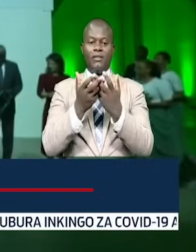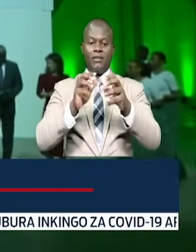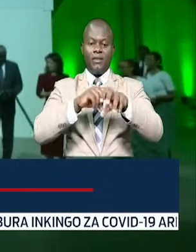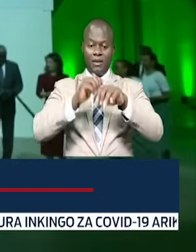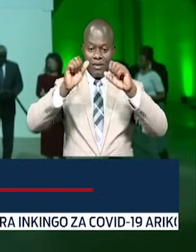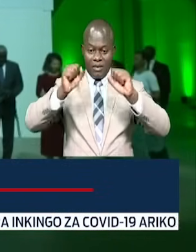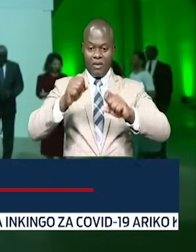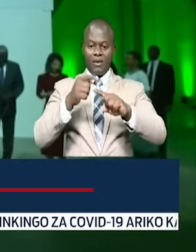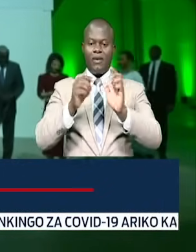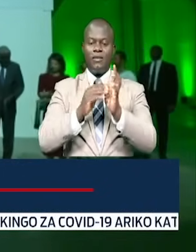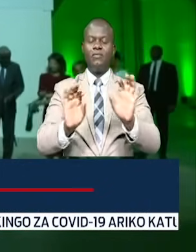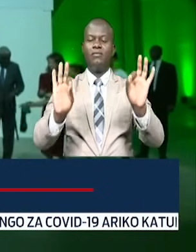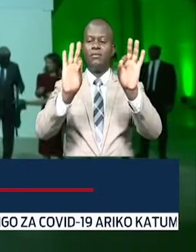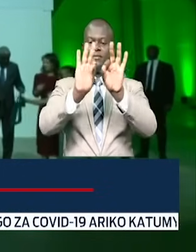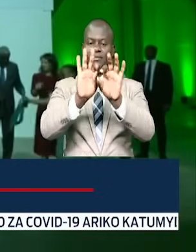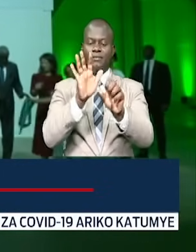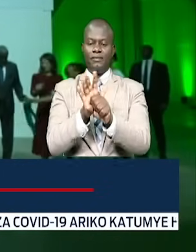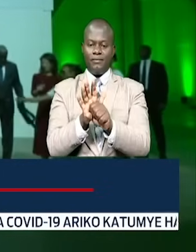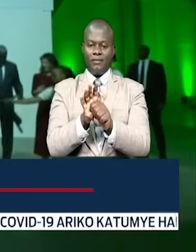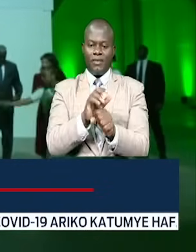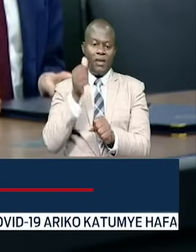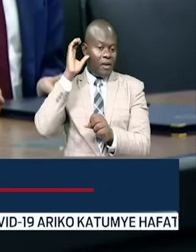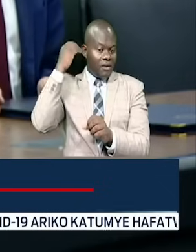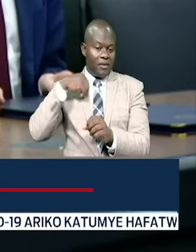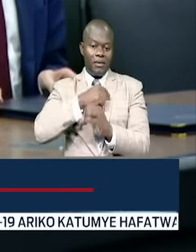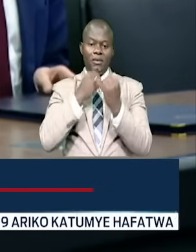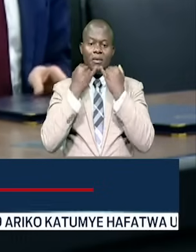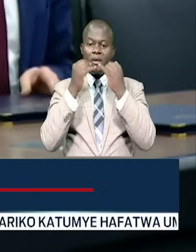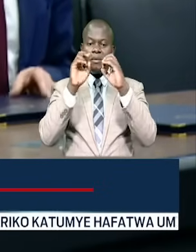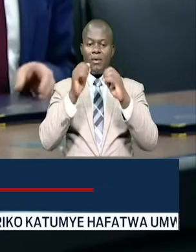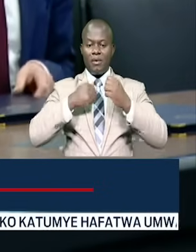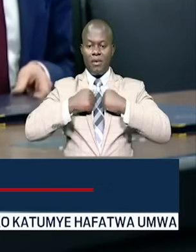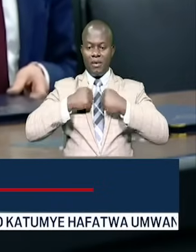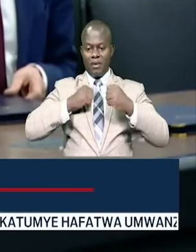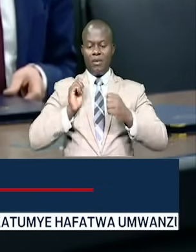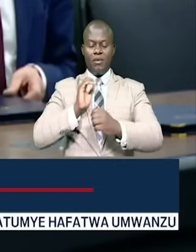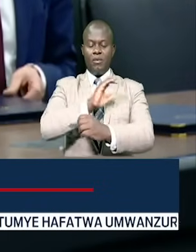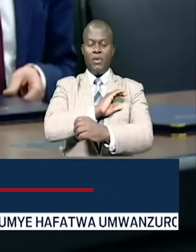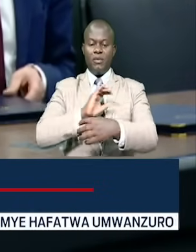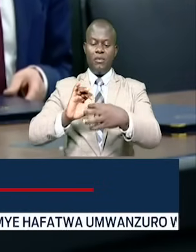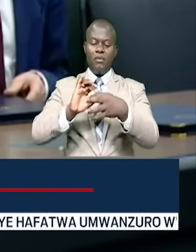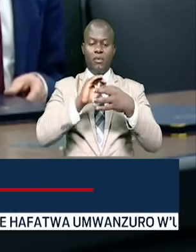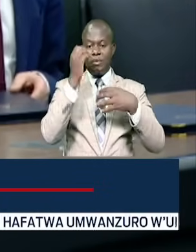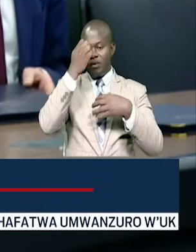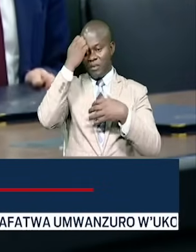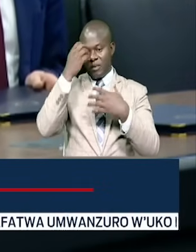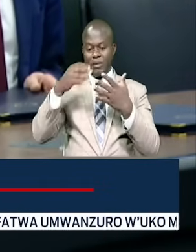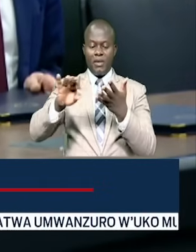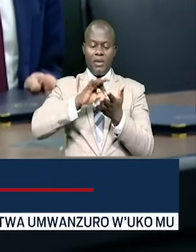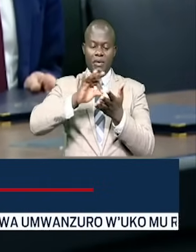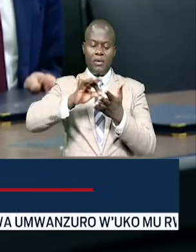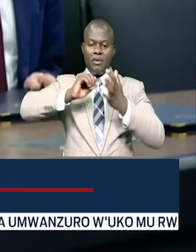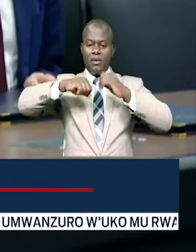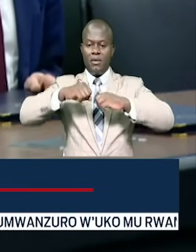bishoboka kandi ari ingenzi Mu yandi makuru turababwira ko u Rwanda na Komisiyo y'Ubumwe bw'Uburayi bimaze gusinyana amasezerano